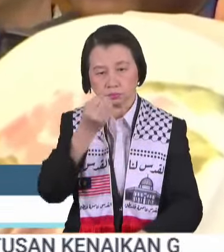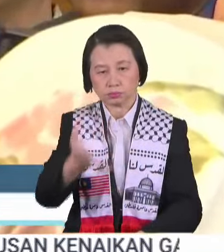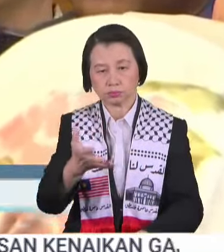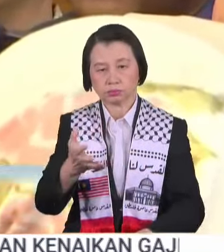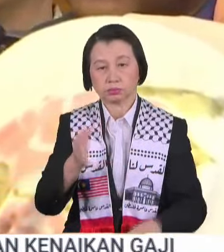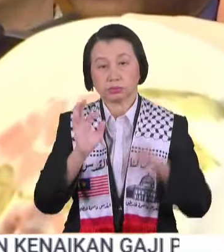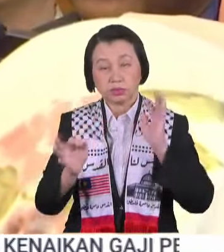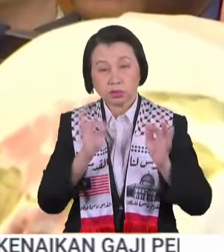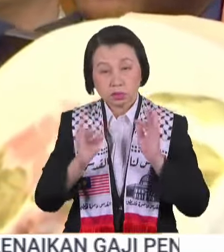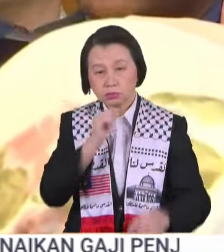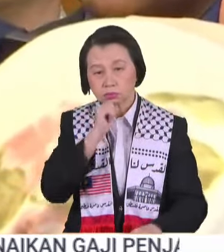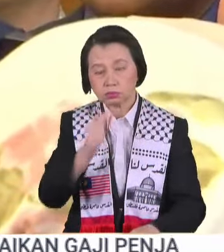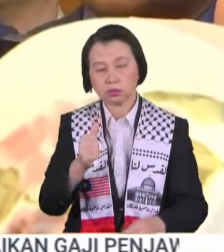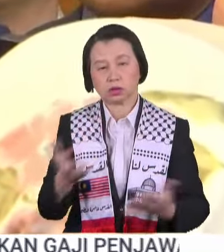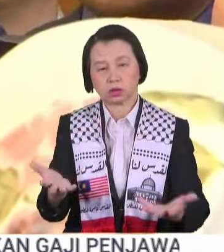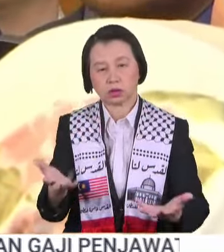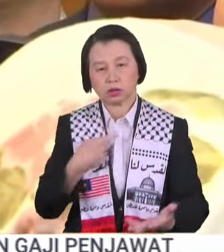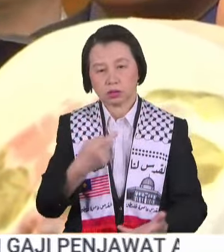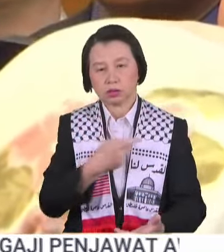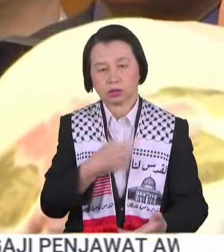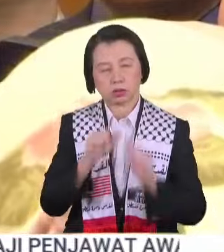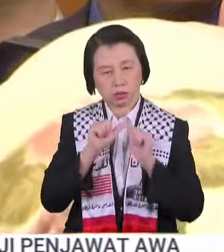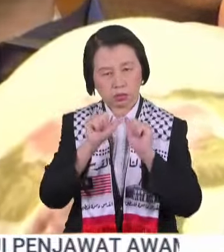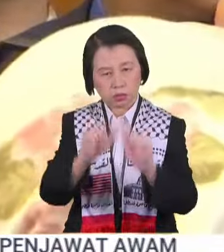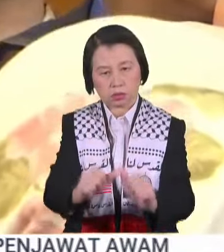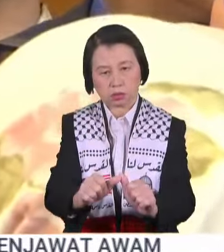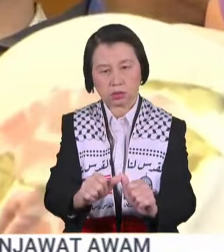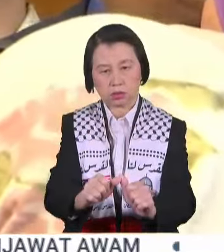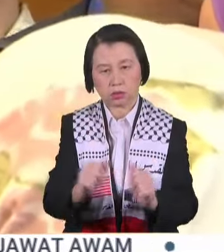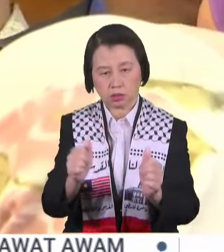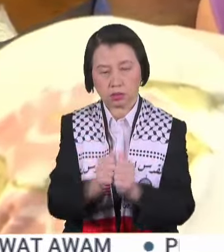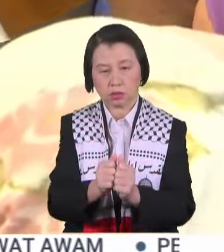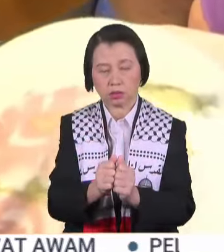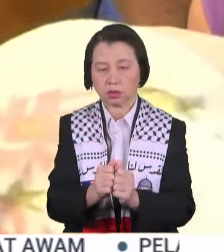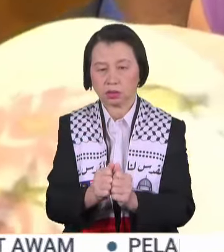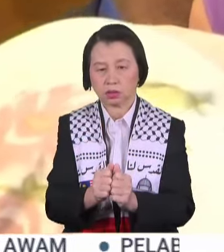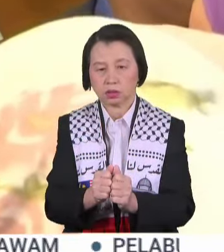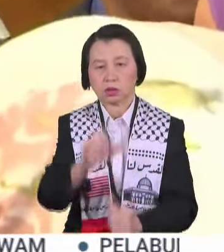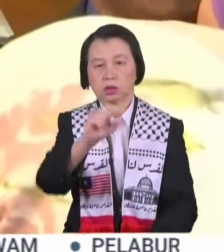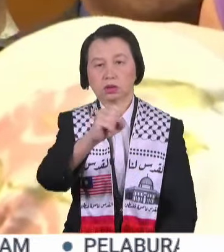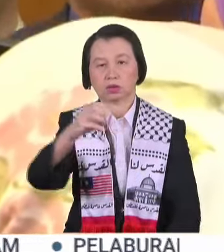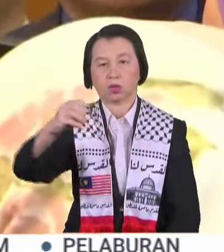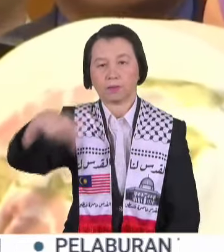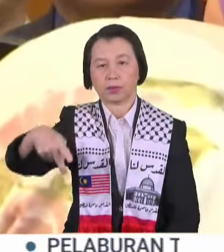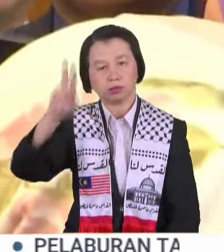Otherwise, selainnya kita kekal dengan SOP yang sama. Ya.